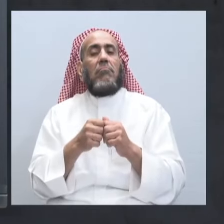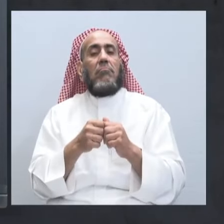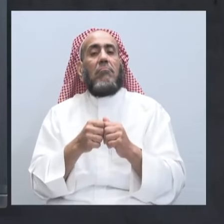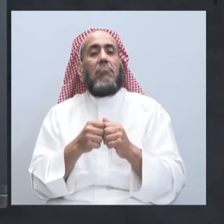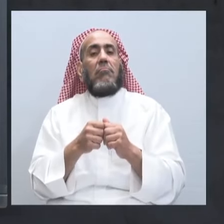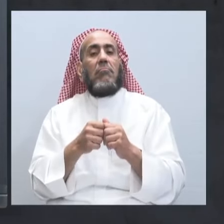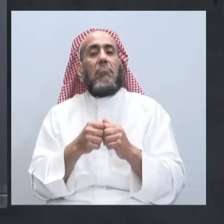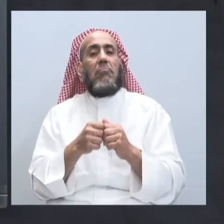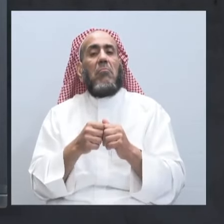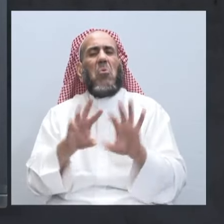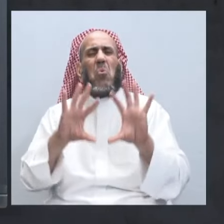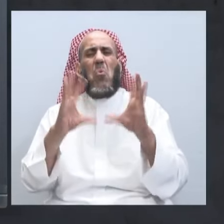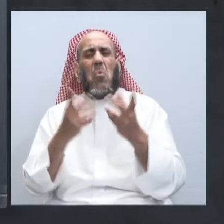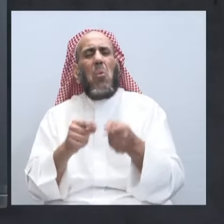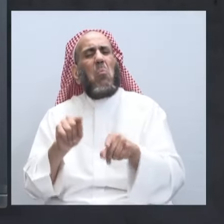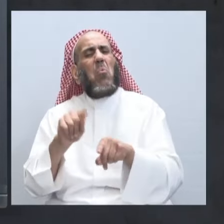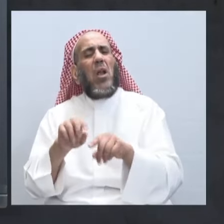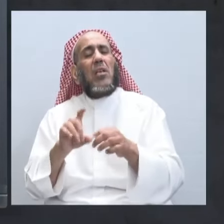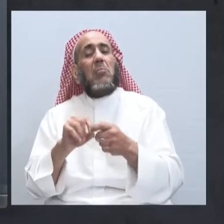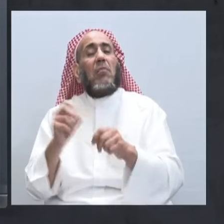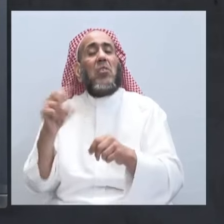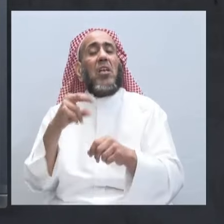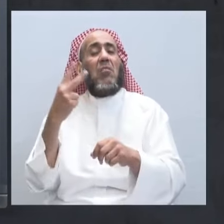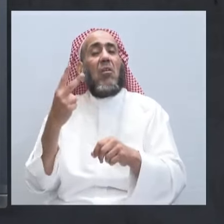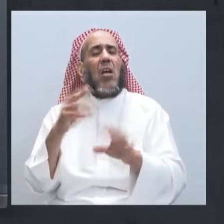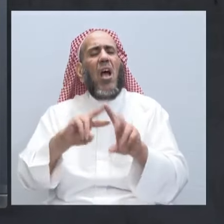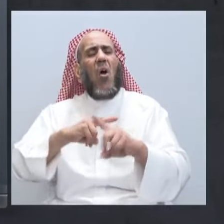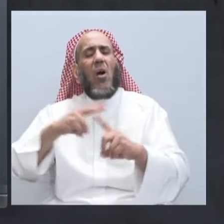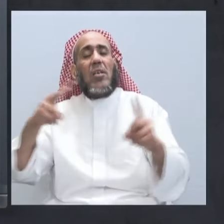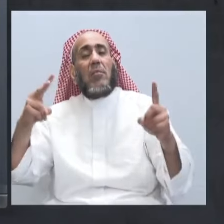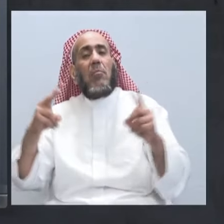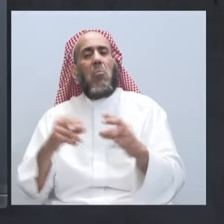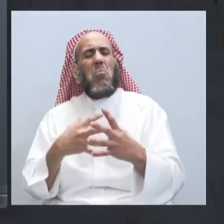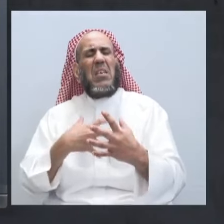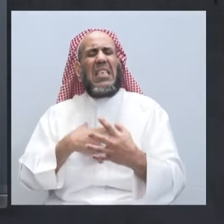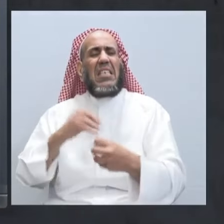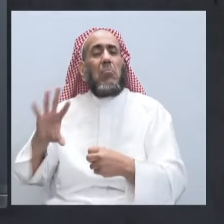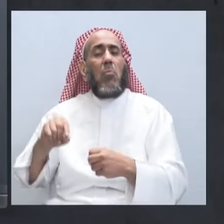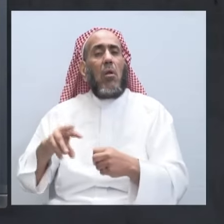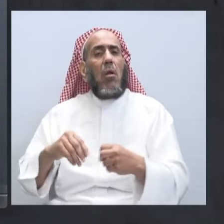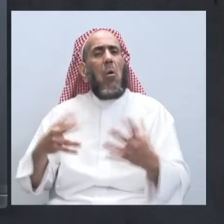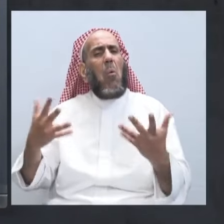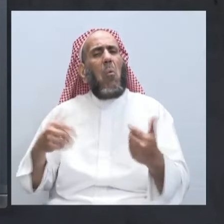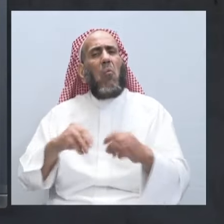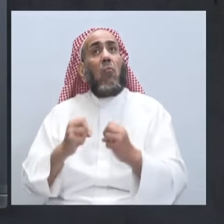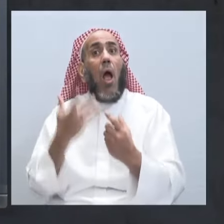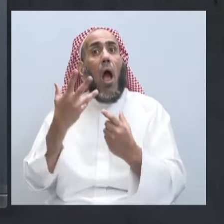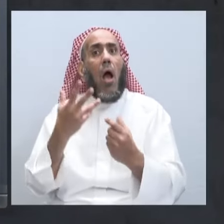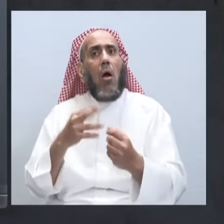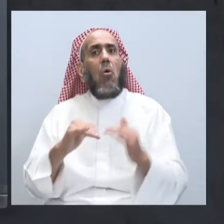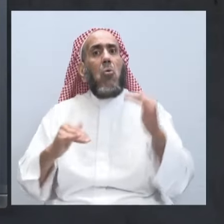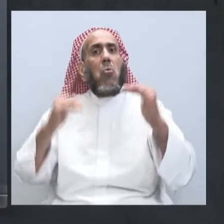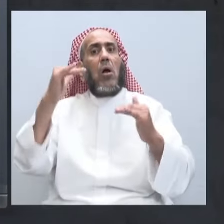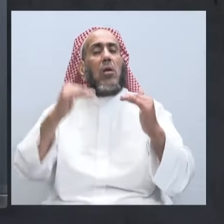سوداء حصلت له مناسبه في شهر سفر او اي شيء مما يتشاءم به عارضا هو يقاس عليها